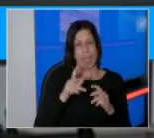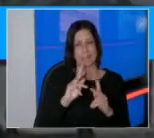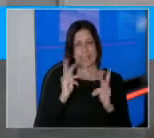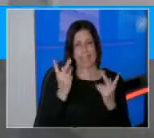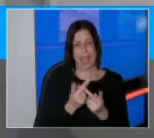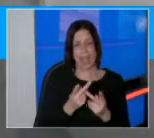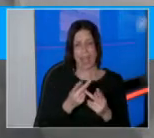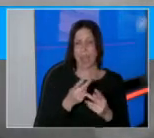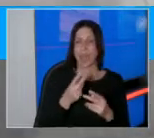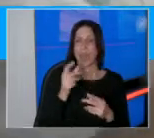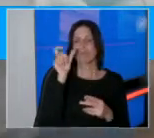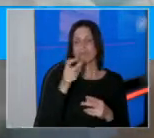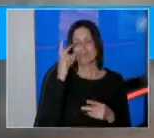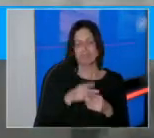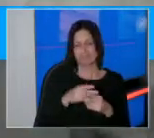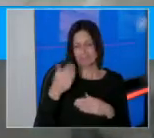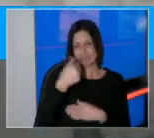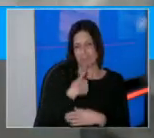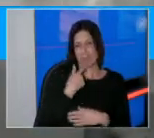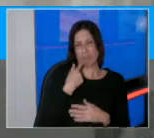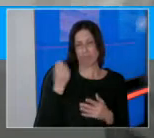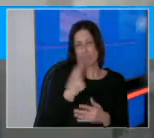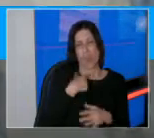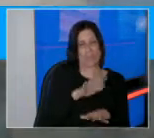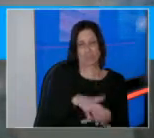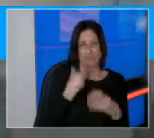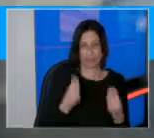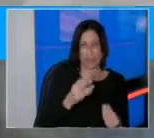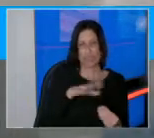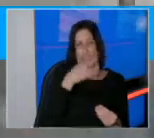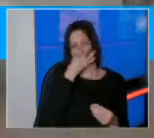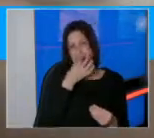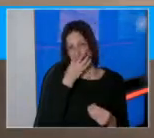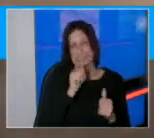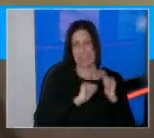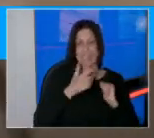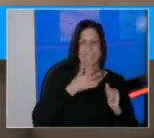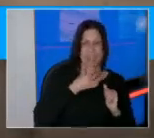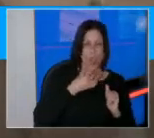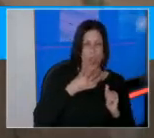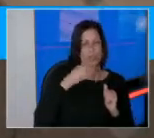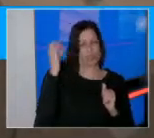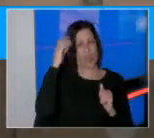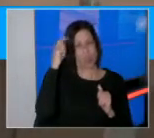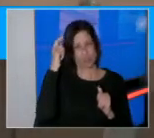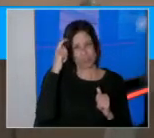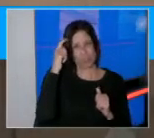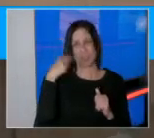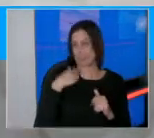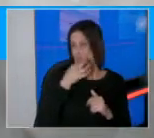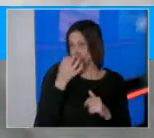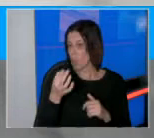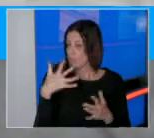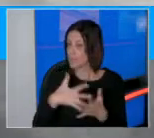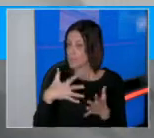שכבר שבוע הם לא מרגישים טוב, ויש להם נזלת וצינון וכאב גרון וכאב ראש, ואני שואל אותם,